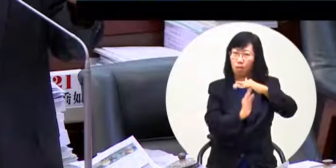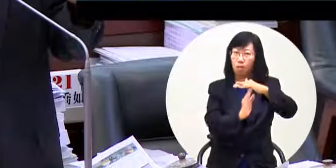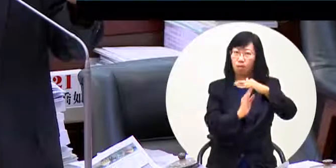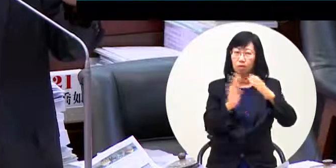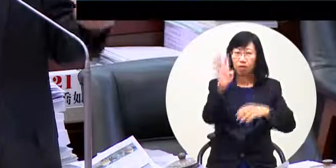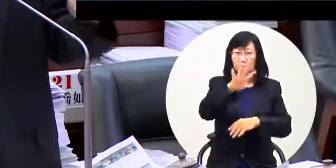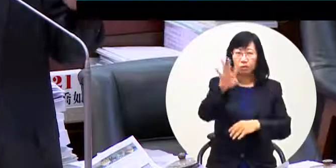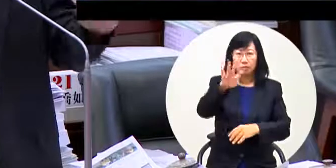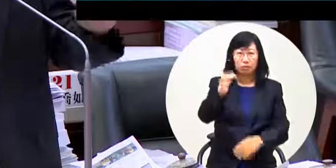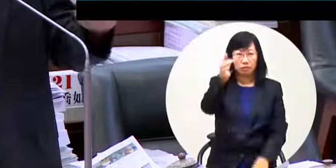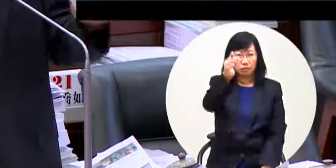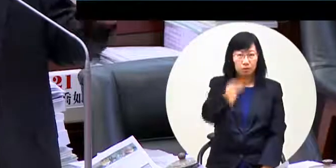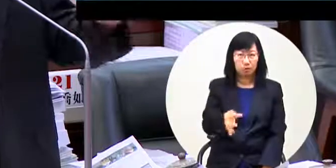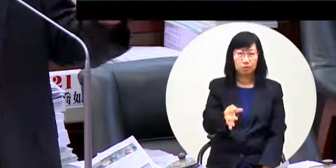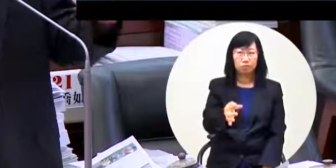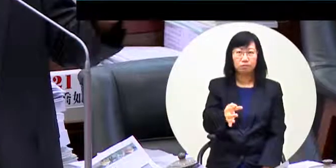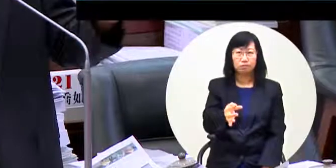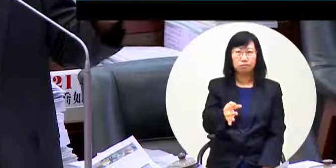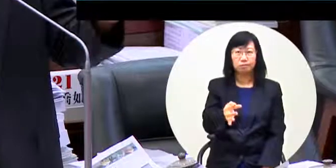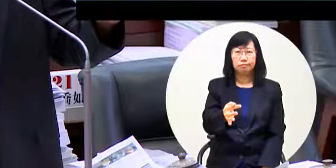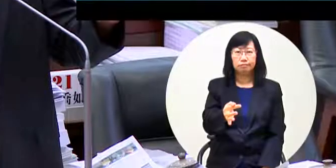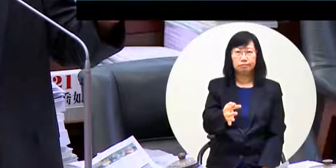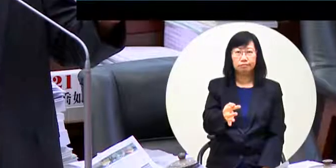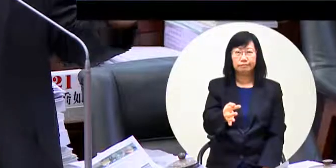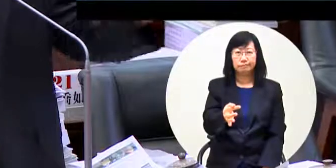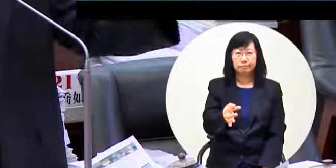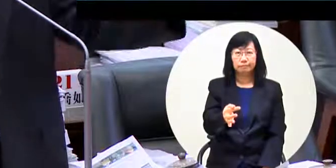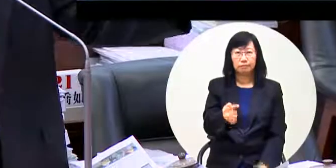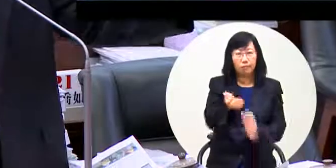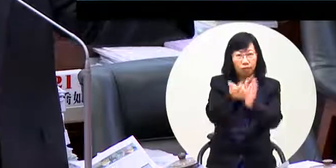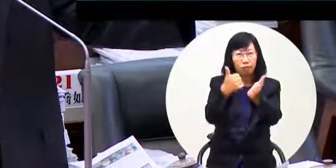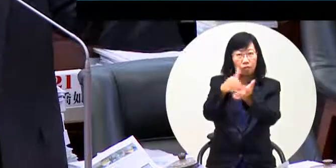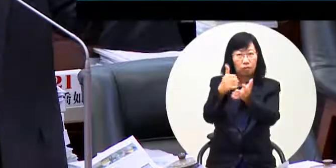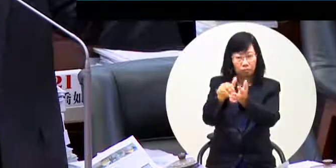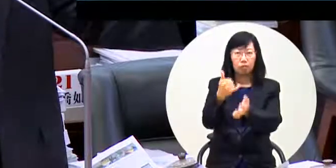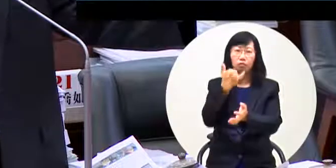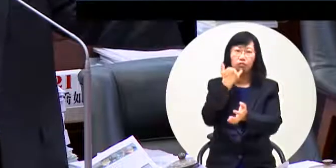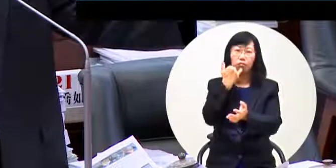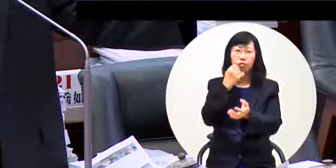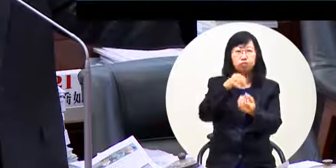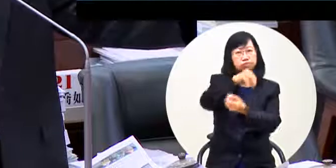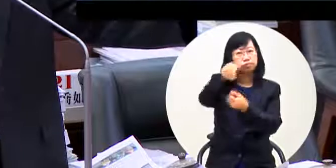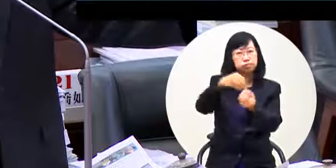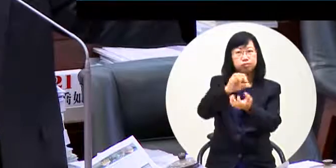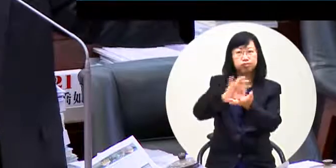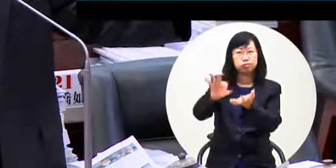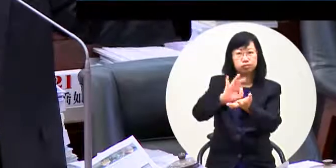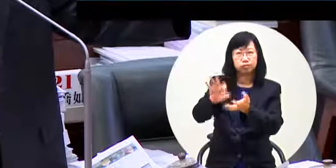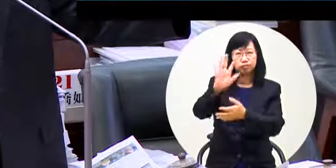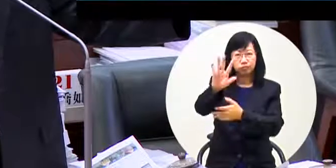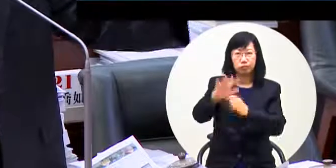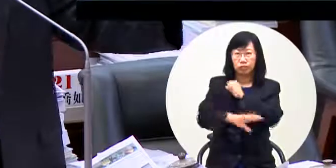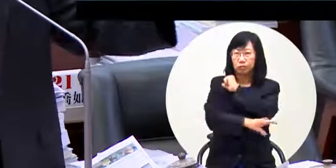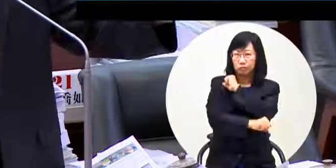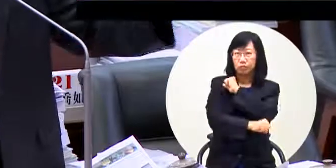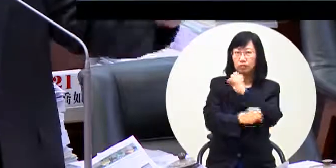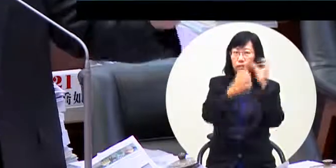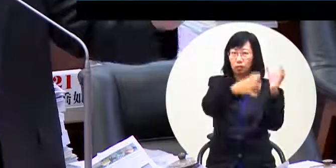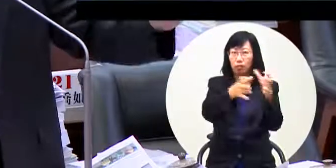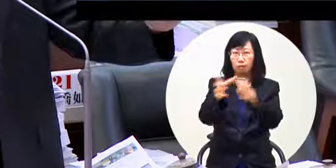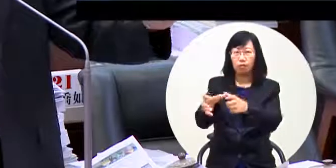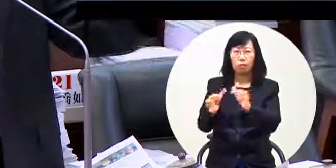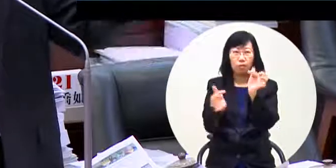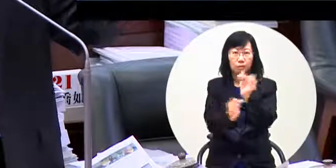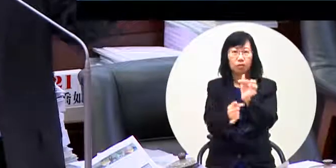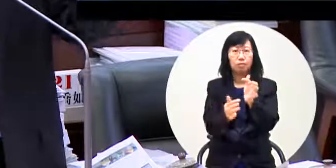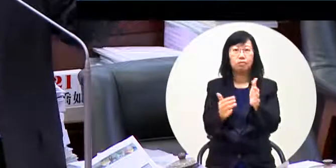4000亿的预算好开，基础建设这么完整了，所有。这样的建设这